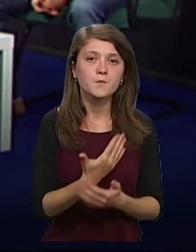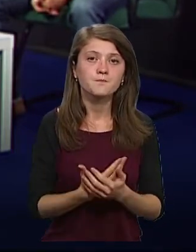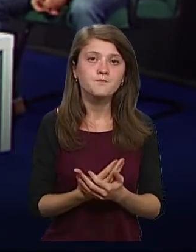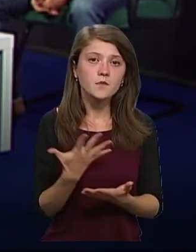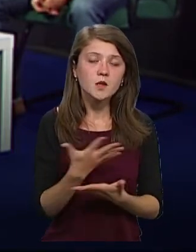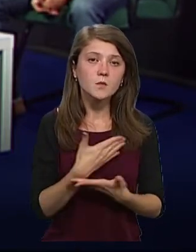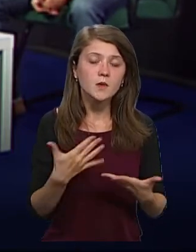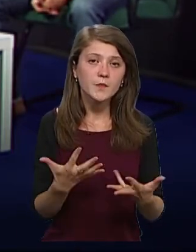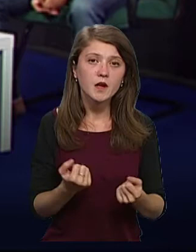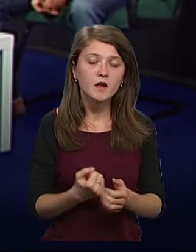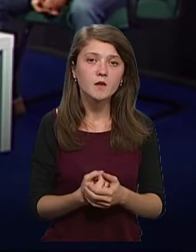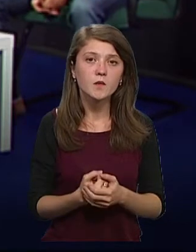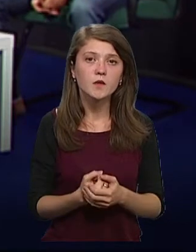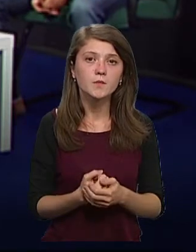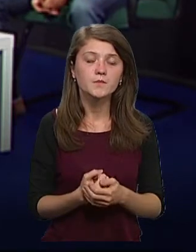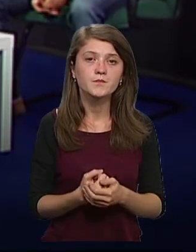беремо